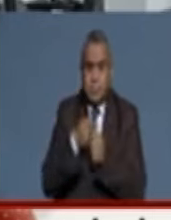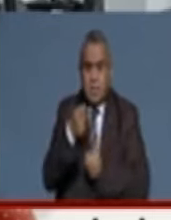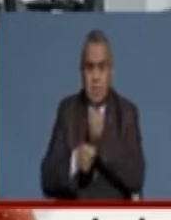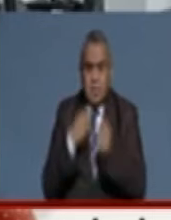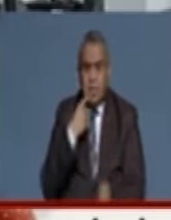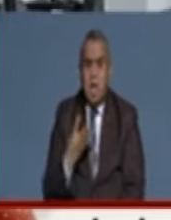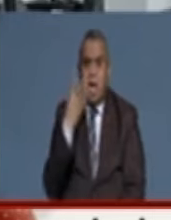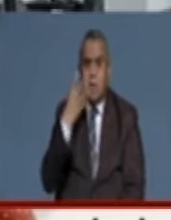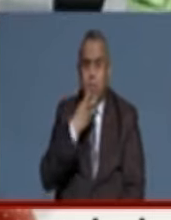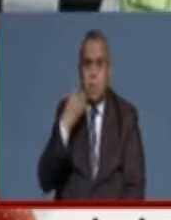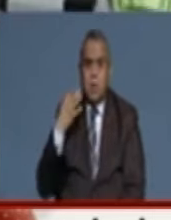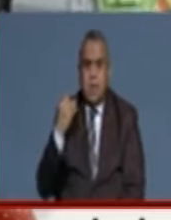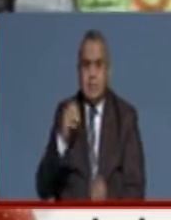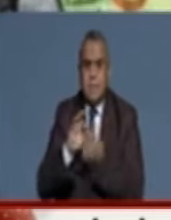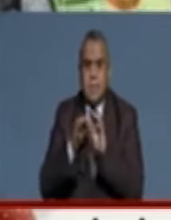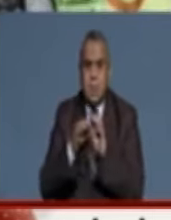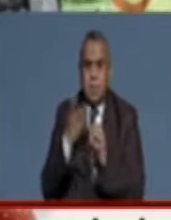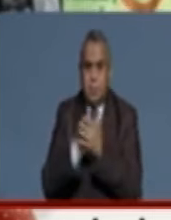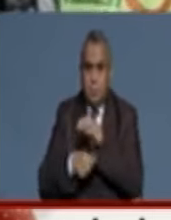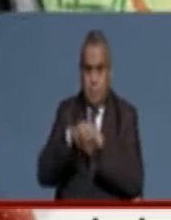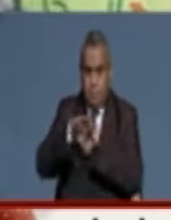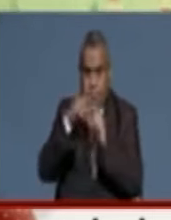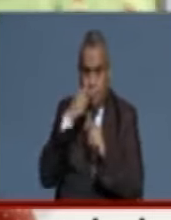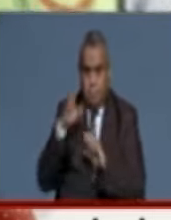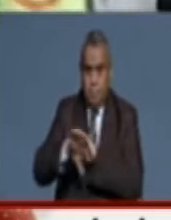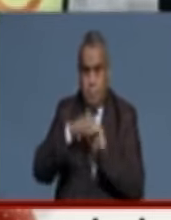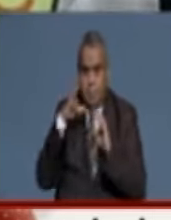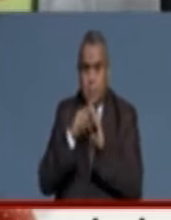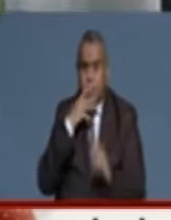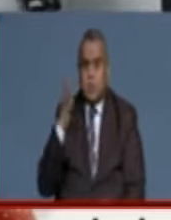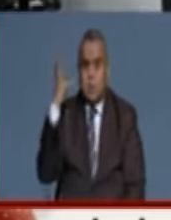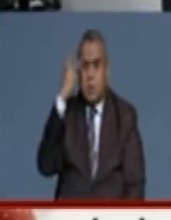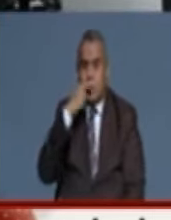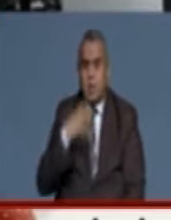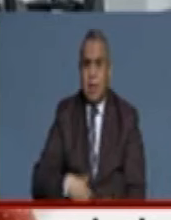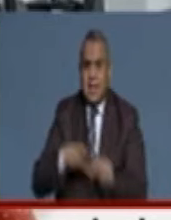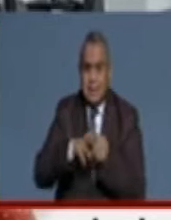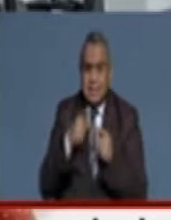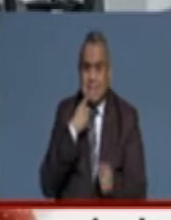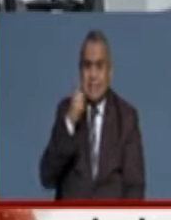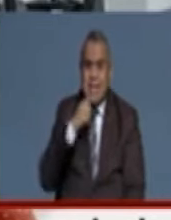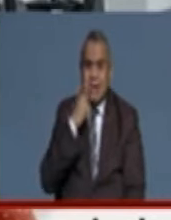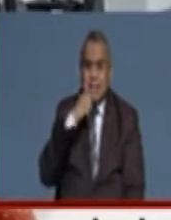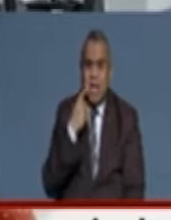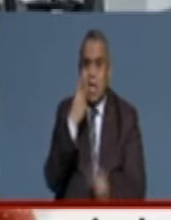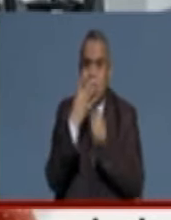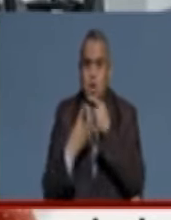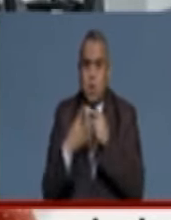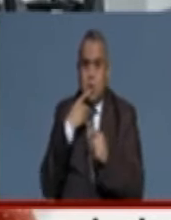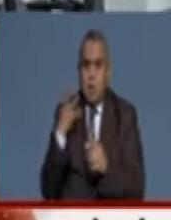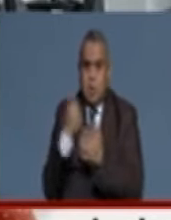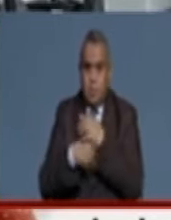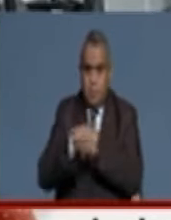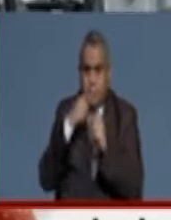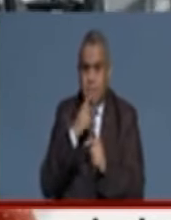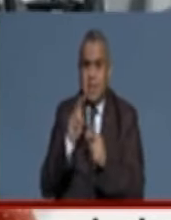مصري. الطاقة الإنتاجية للمصنع تصل لربع مليون محرك سنويا، نسبة المكون المحلي 70%